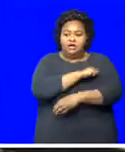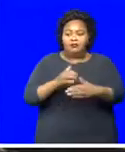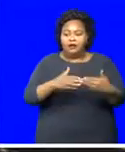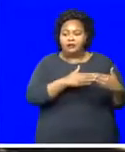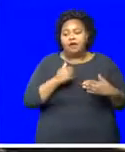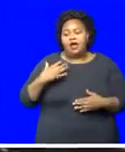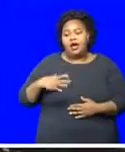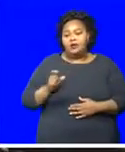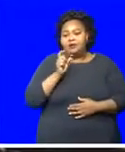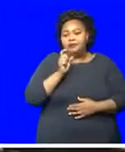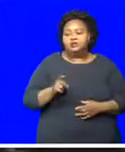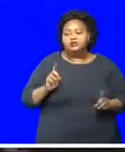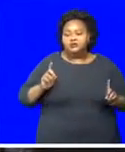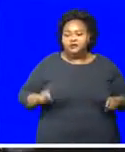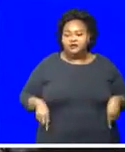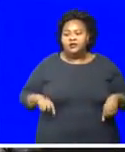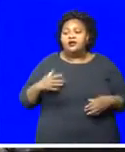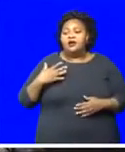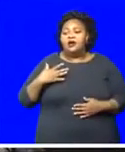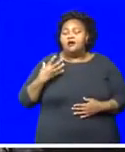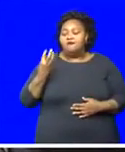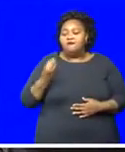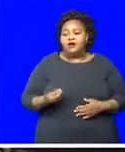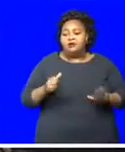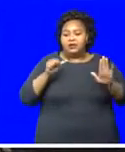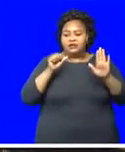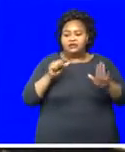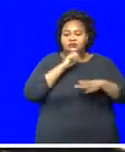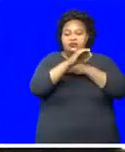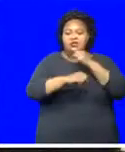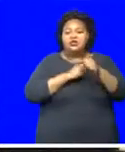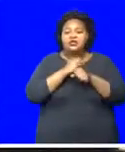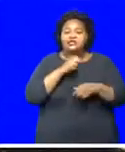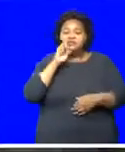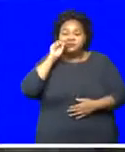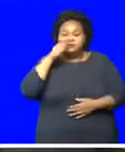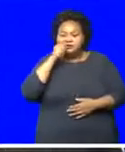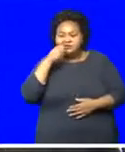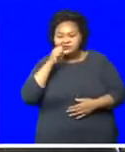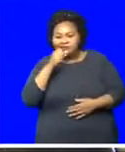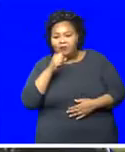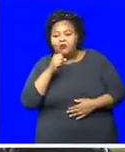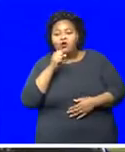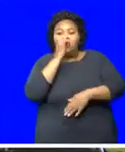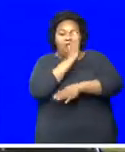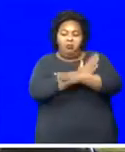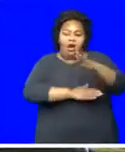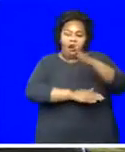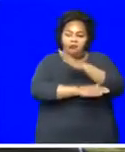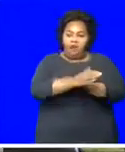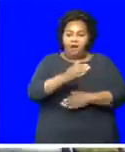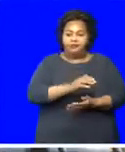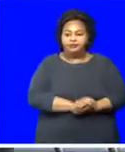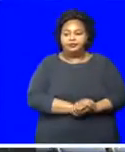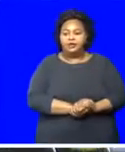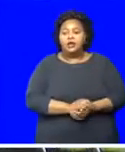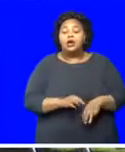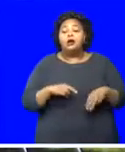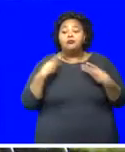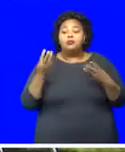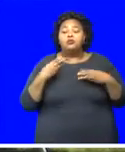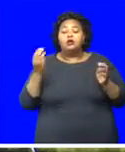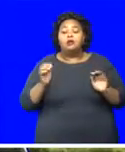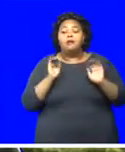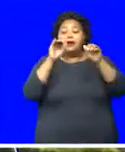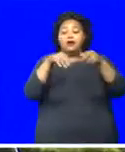lesithupha walimala emathambo. Le moto beyilayishe bagibeli labasikhombisa lekulinani lengetulu kwalelo lelibheke kusilayishwa